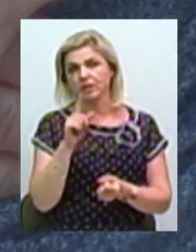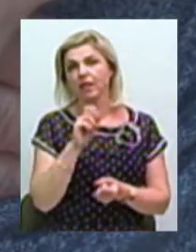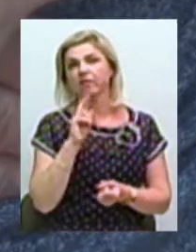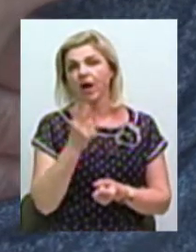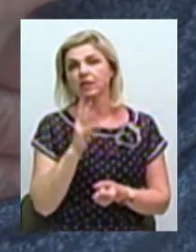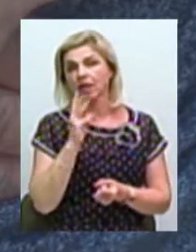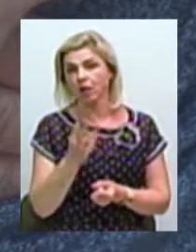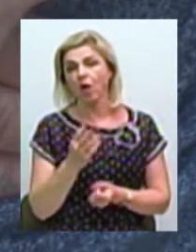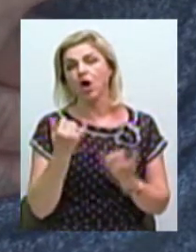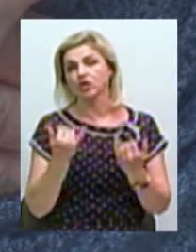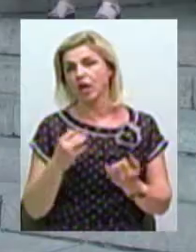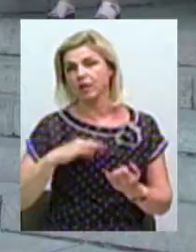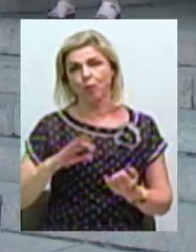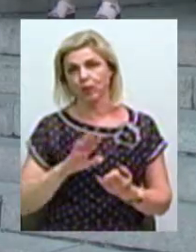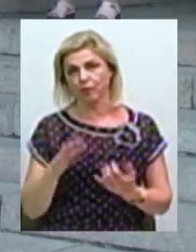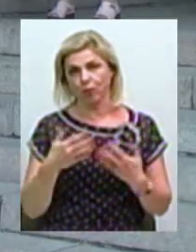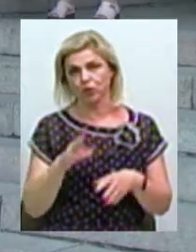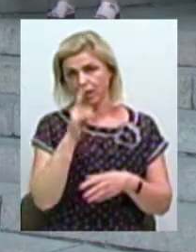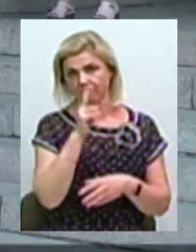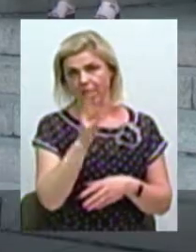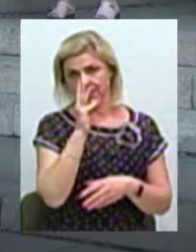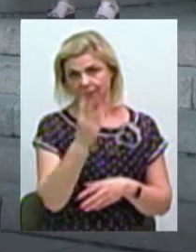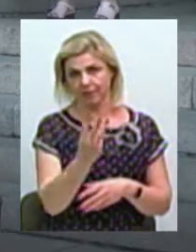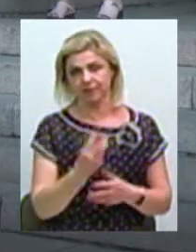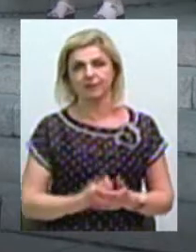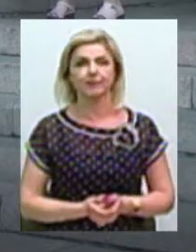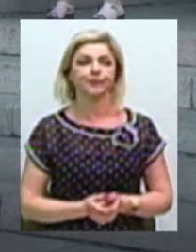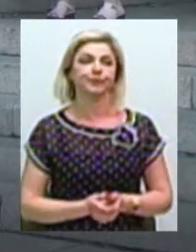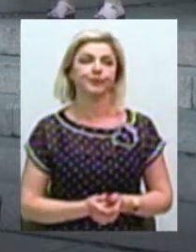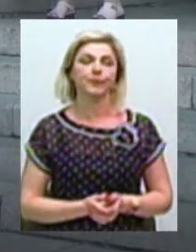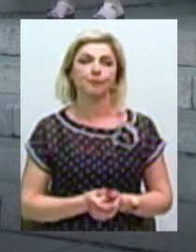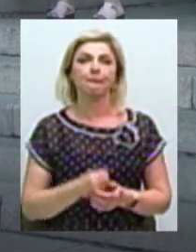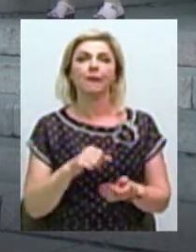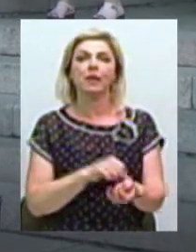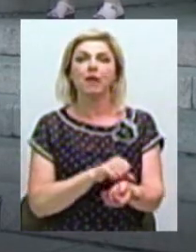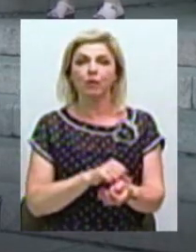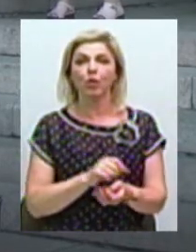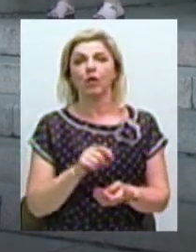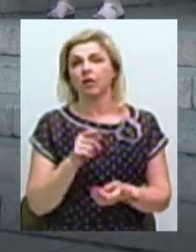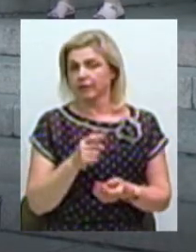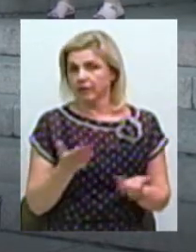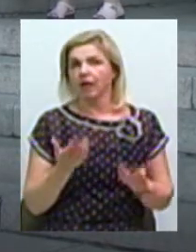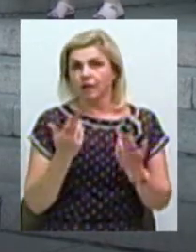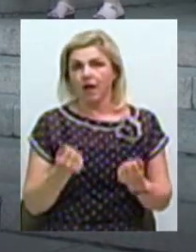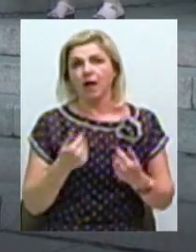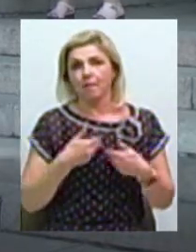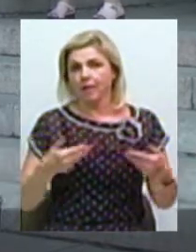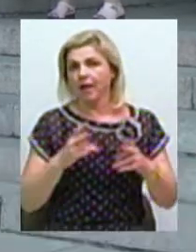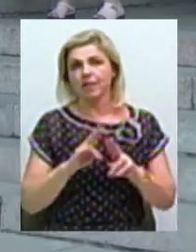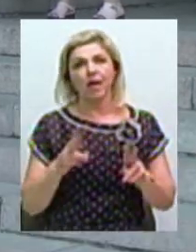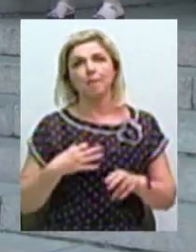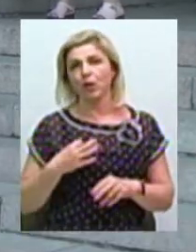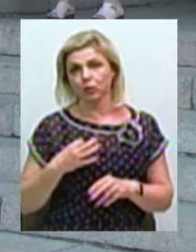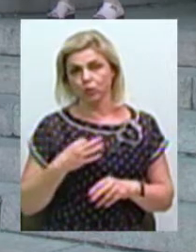не вживає вже 3 місяці. Сенс те, що ми не байдужі. І так як ми самі